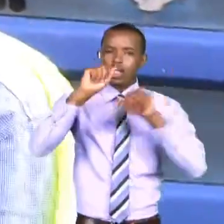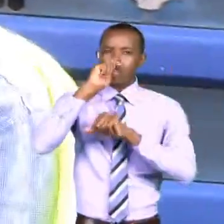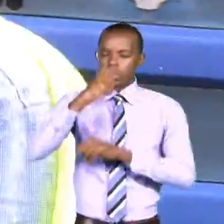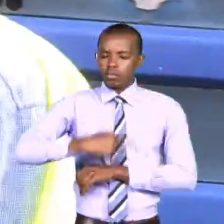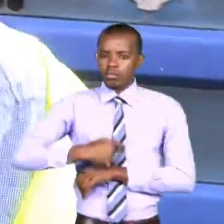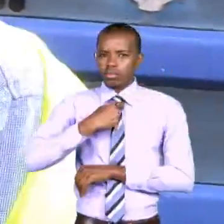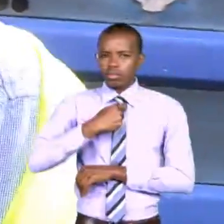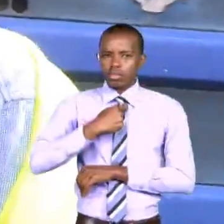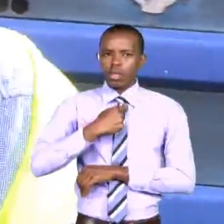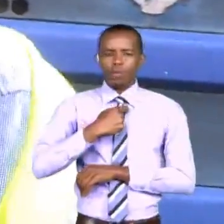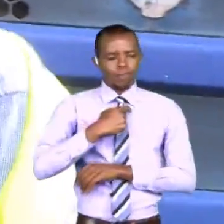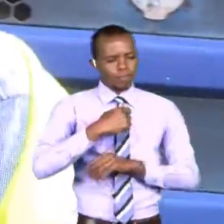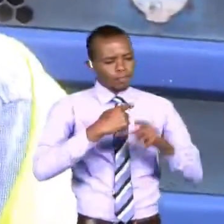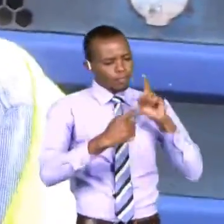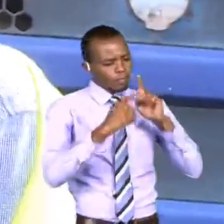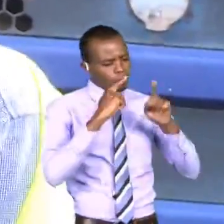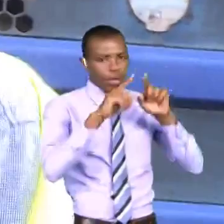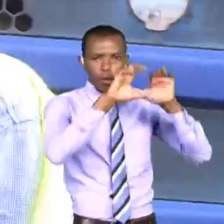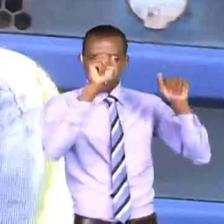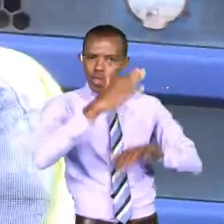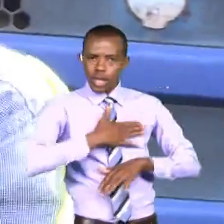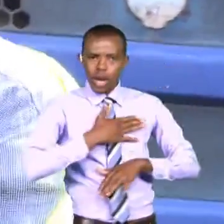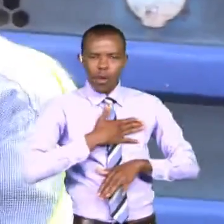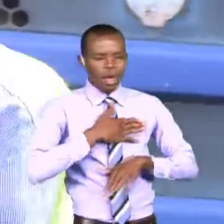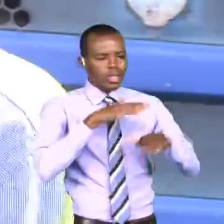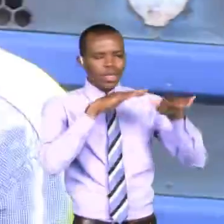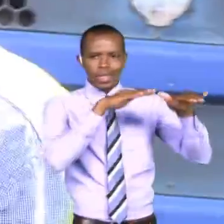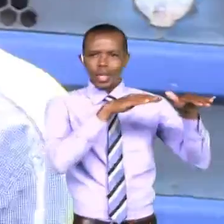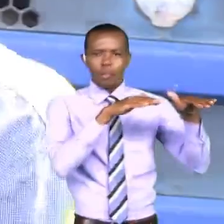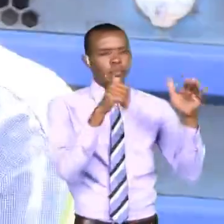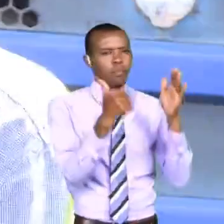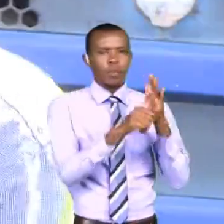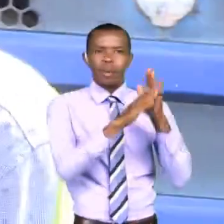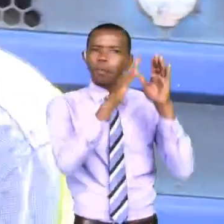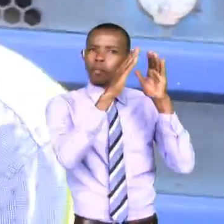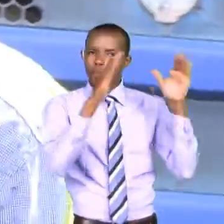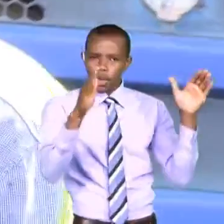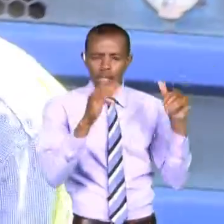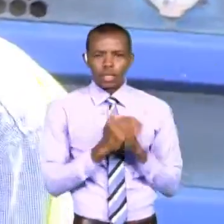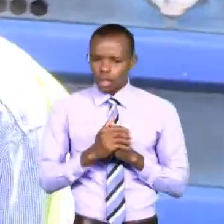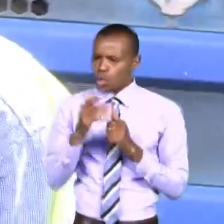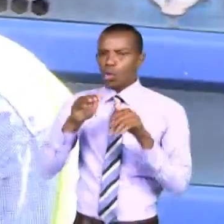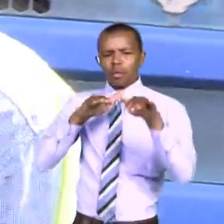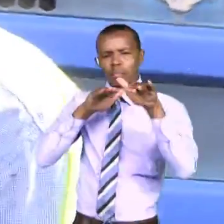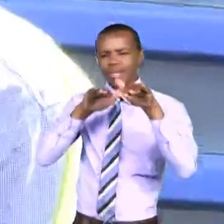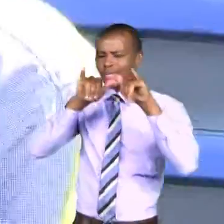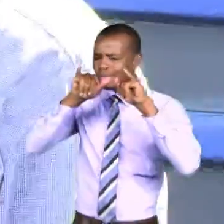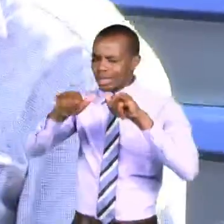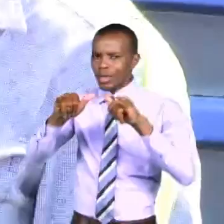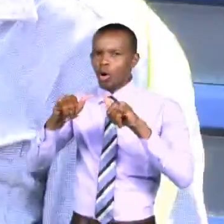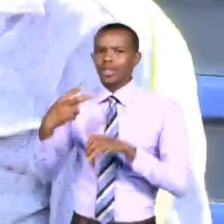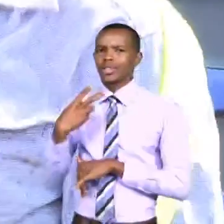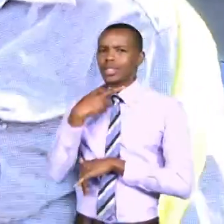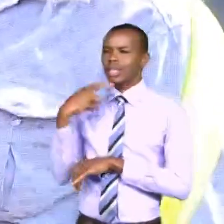Tanzania, waongee na huyo president wetu hapa. Basi mambo ya jam ndio inatuumiza barabarani. Unaweza kaa kwa barabara katika kwa muda wa siku